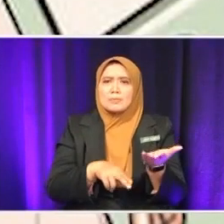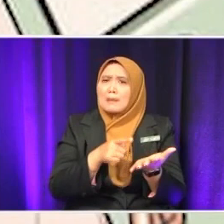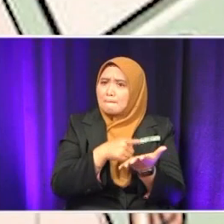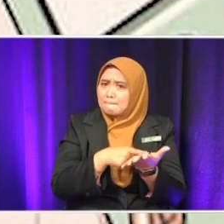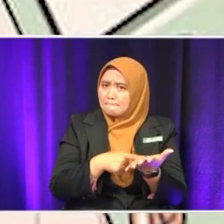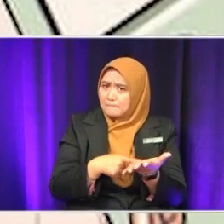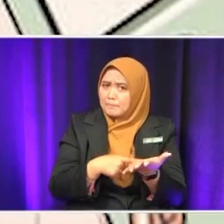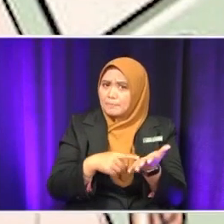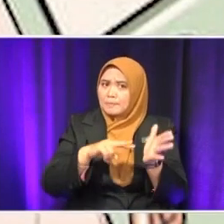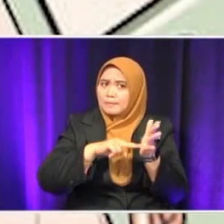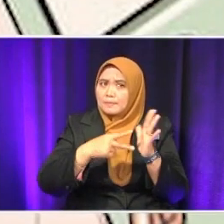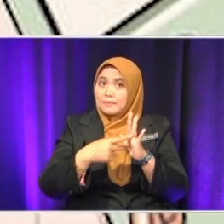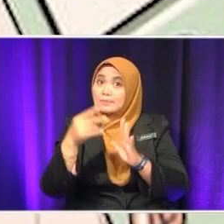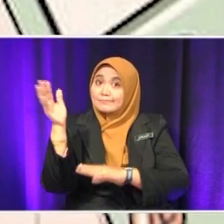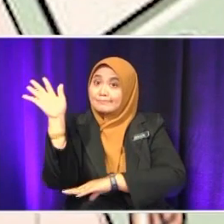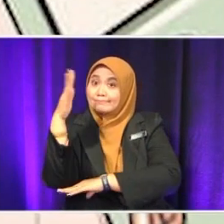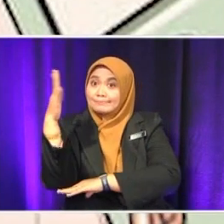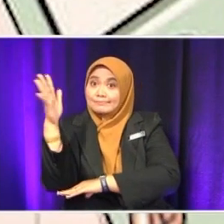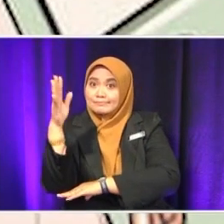Ingat tak? Ingat tak? Ingat tak pokok tadi apa?